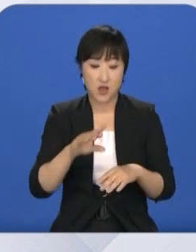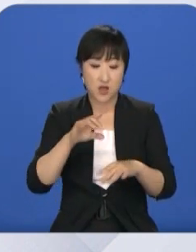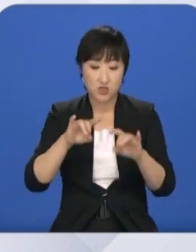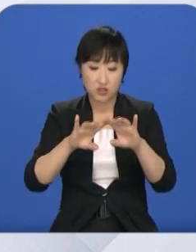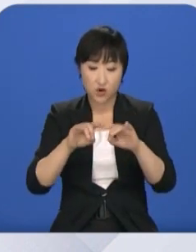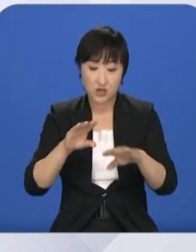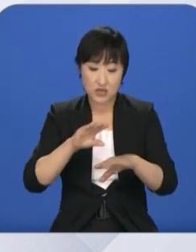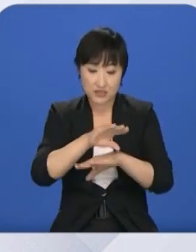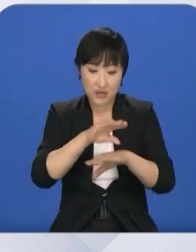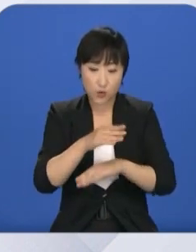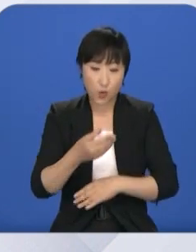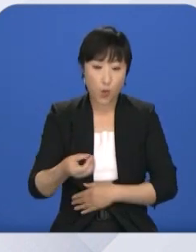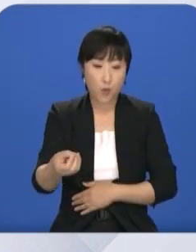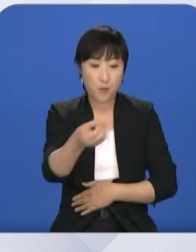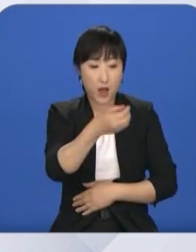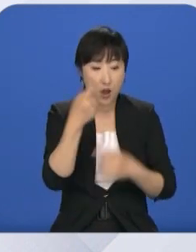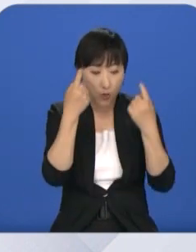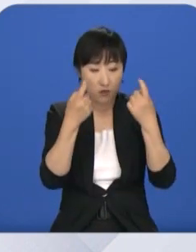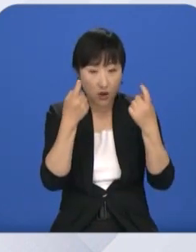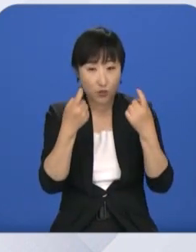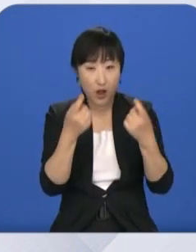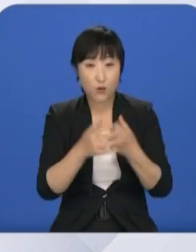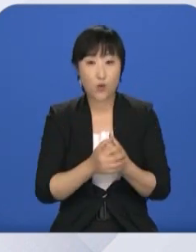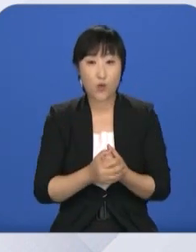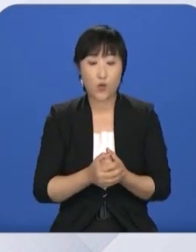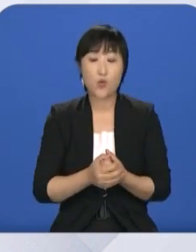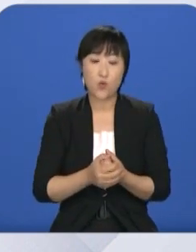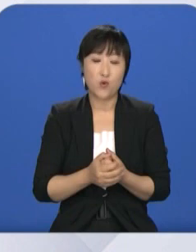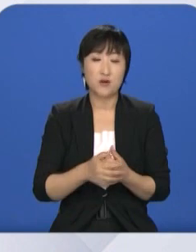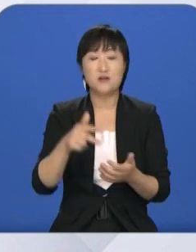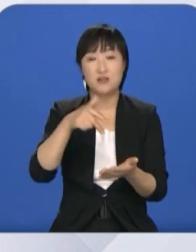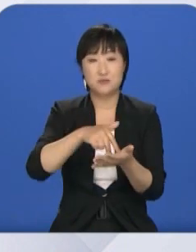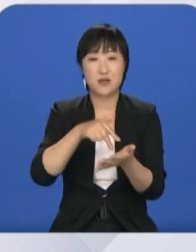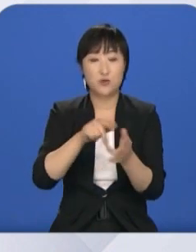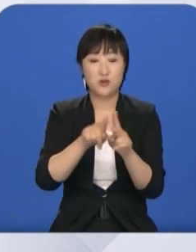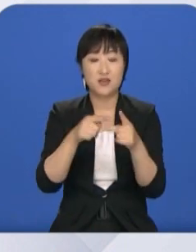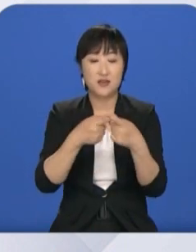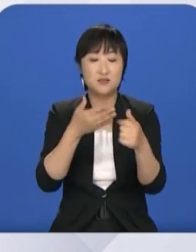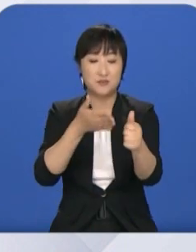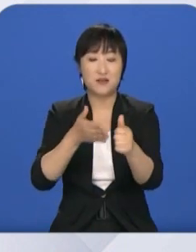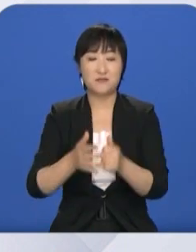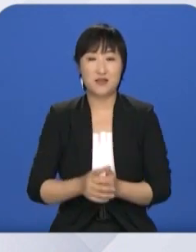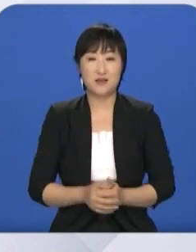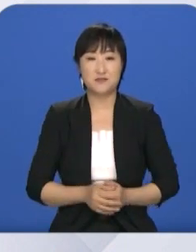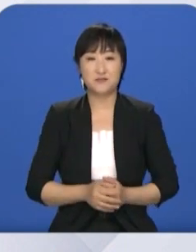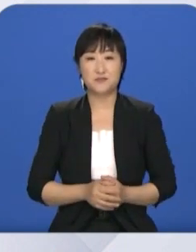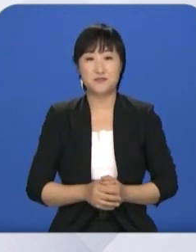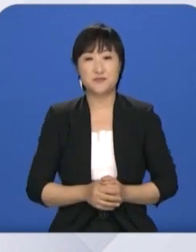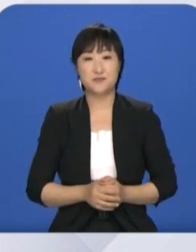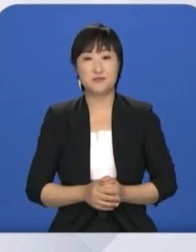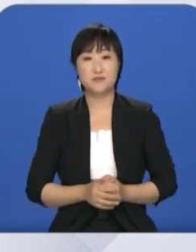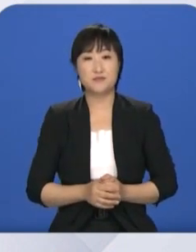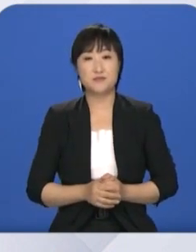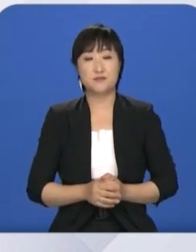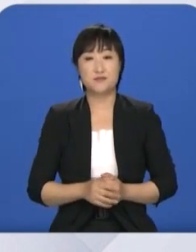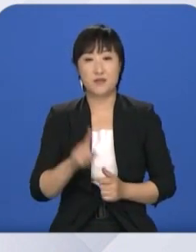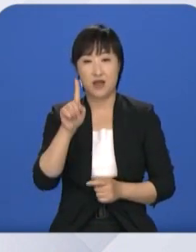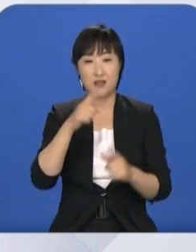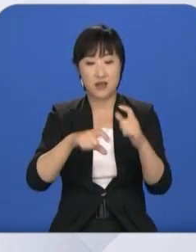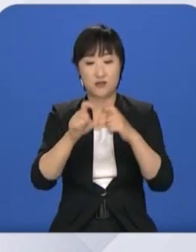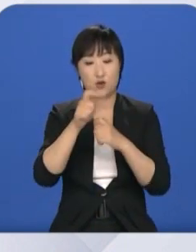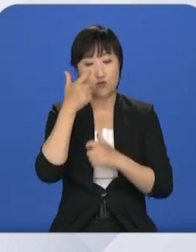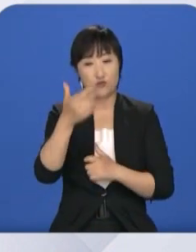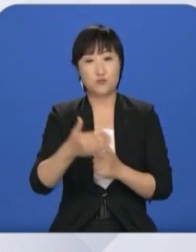뭐 전기차로 관광도 하고 한번 운영도 하고 그런 차원으로 예, 생각을 해주시면 되겠습니다. 그 한 가지